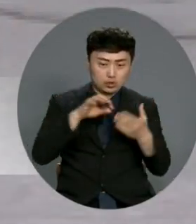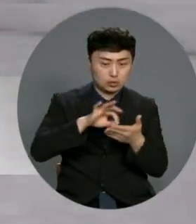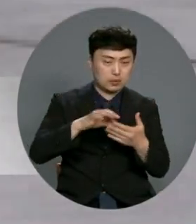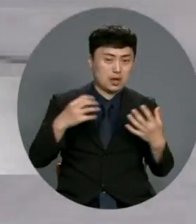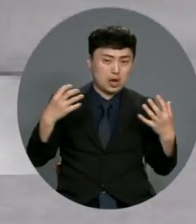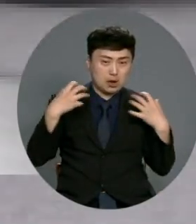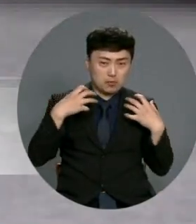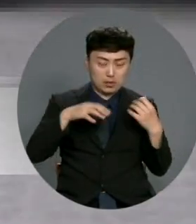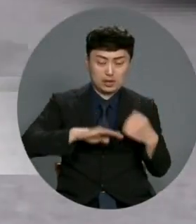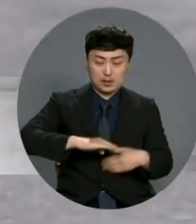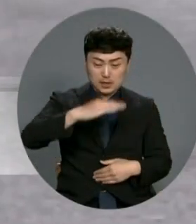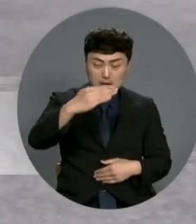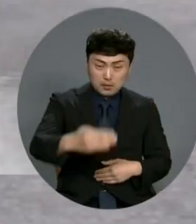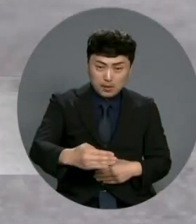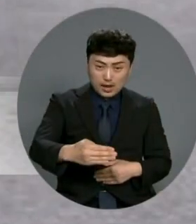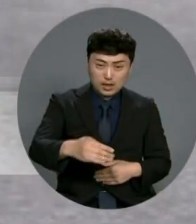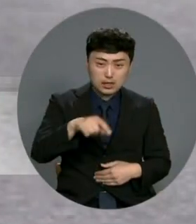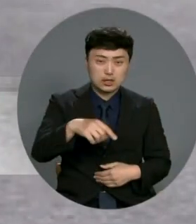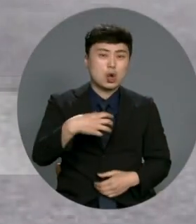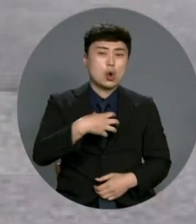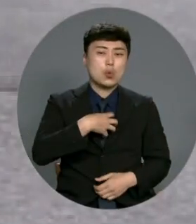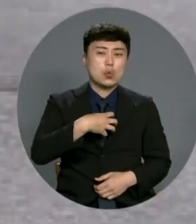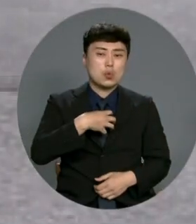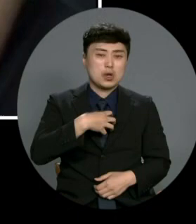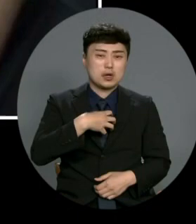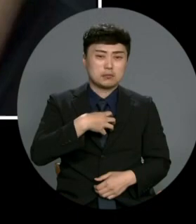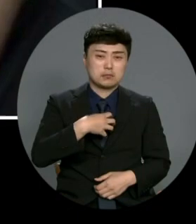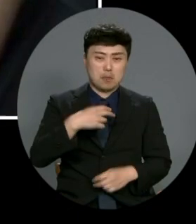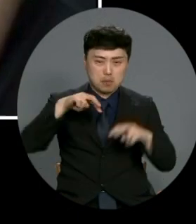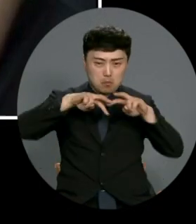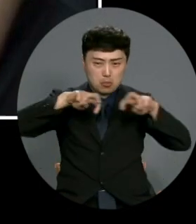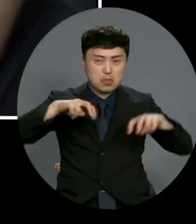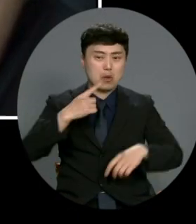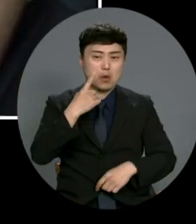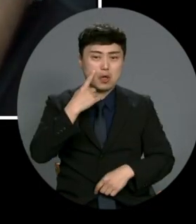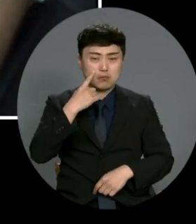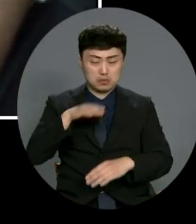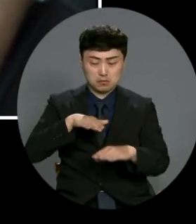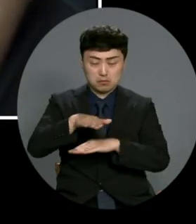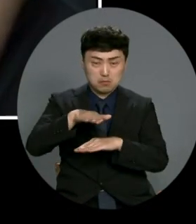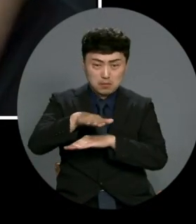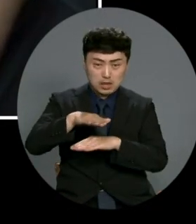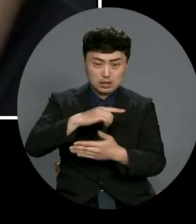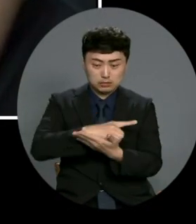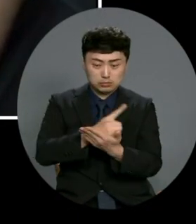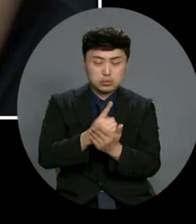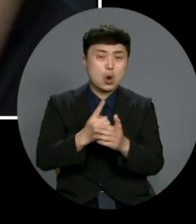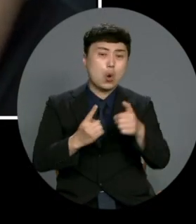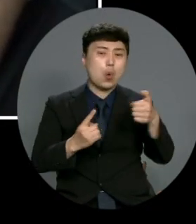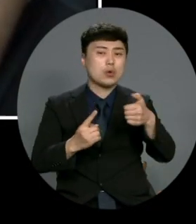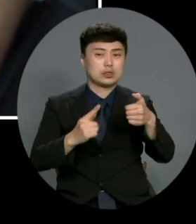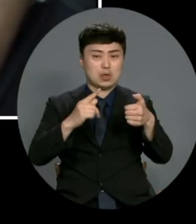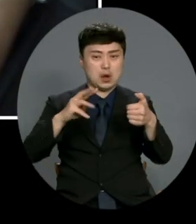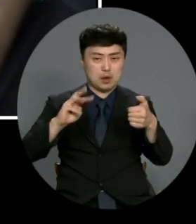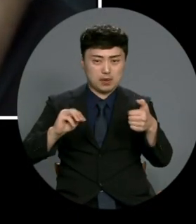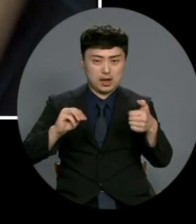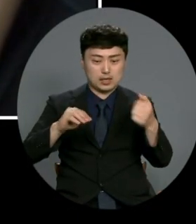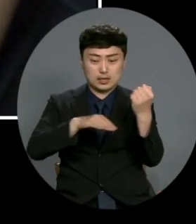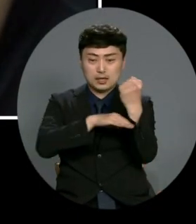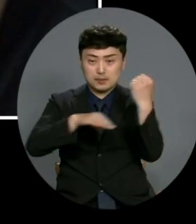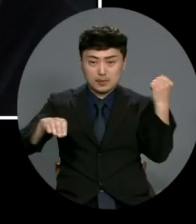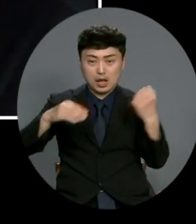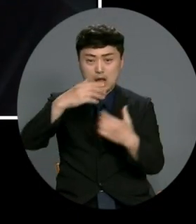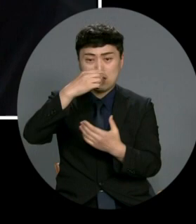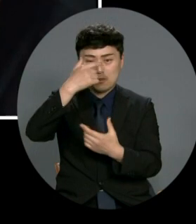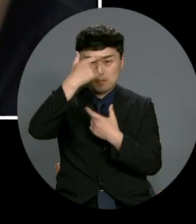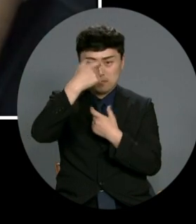높은 과속방지턱이 얼마나 위험한지 실험했습니다. 승용차가 시속 50km로 지나갈 때 규격